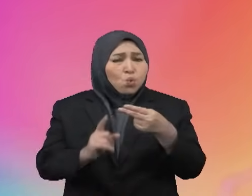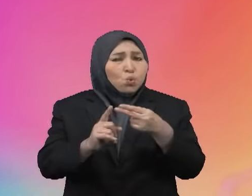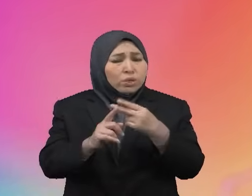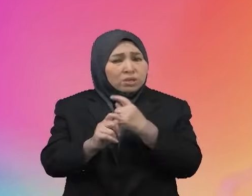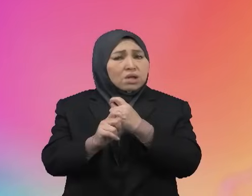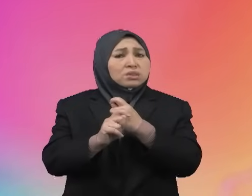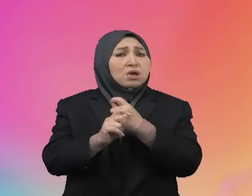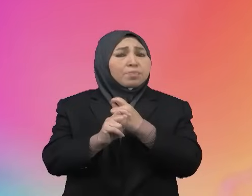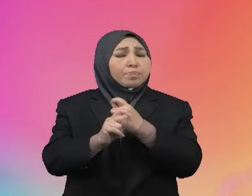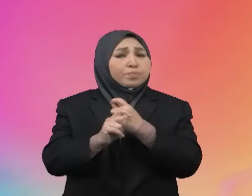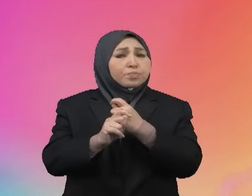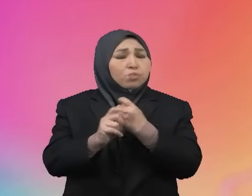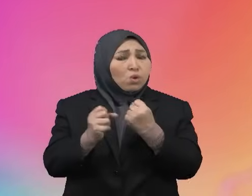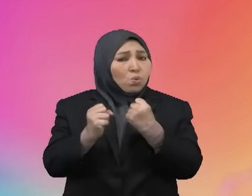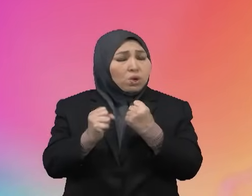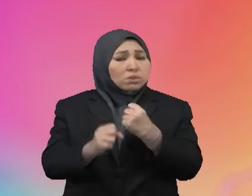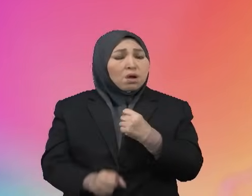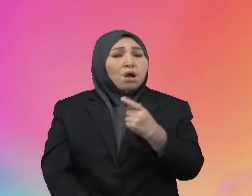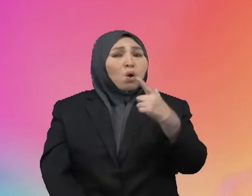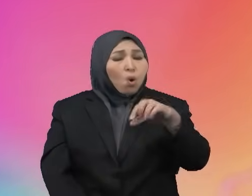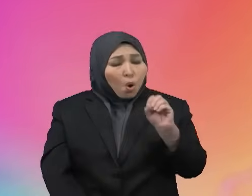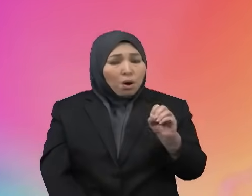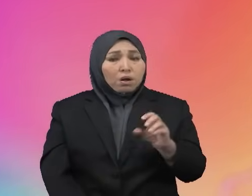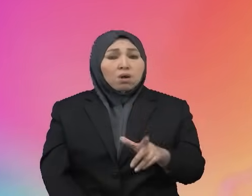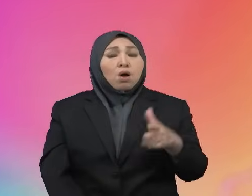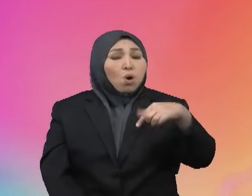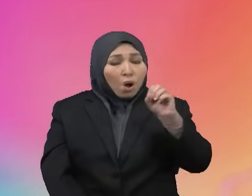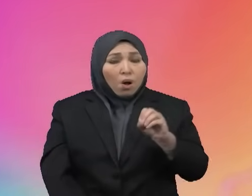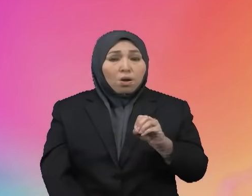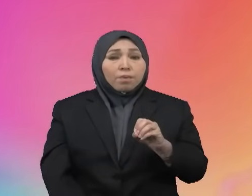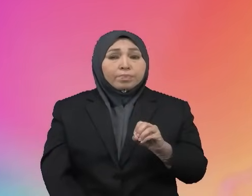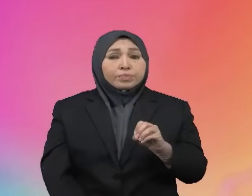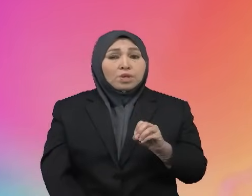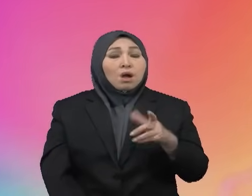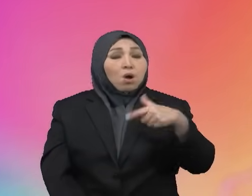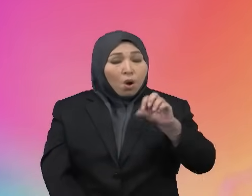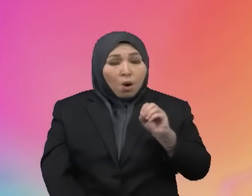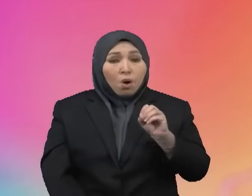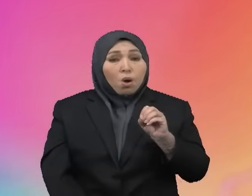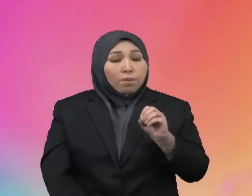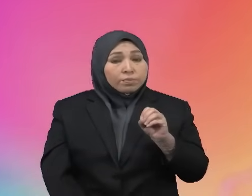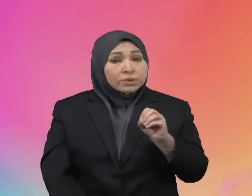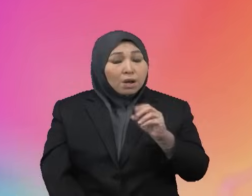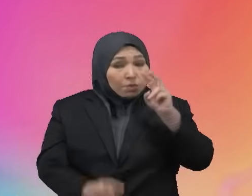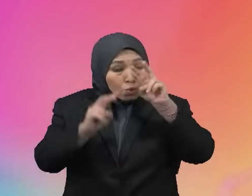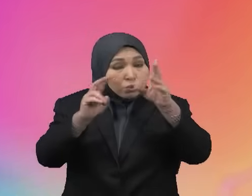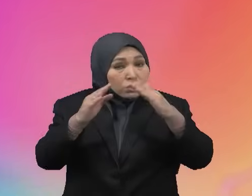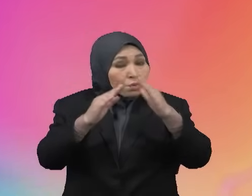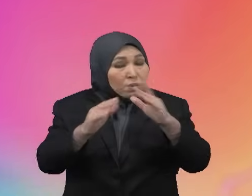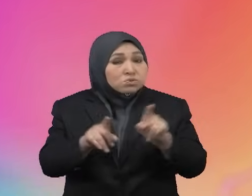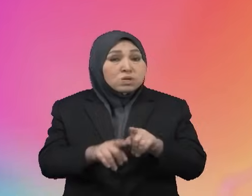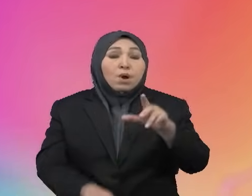tertahan, syiddah kuat. Qa seketul je. Qa sebut. Qa. Qa. Contoh di rumah juga sama-sama.